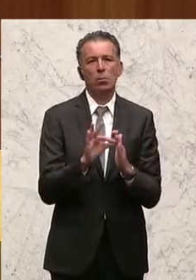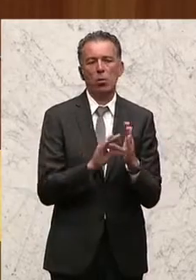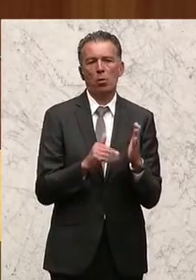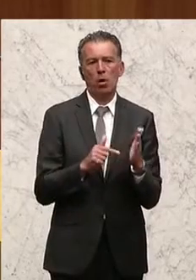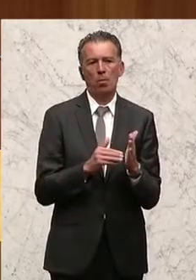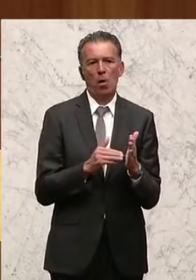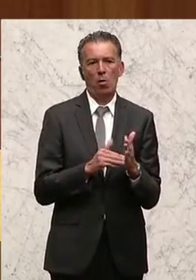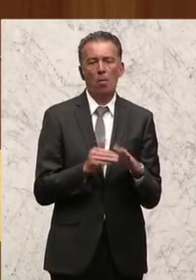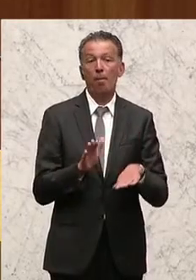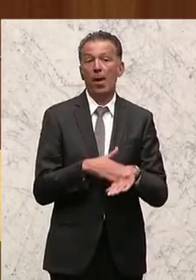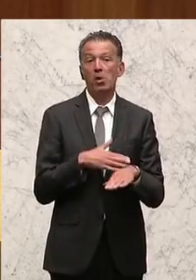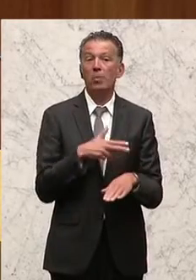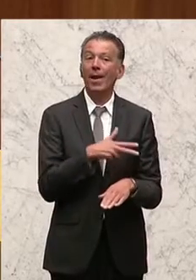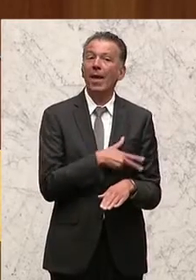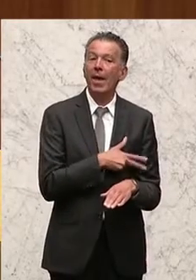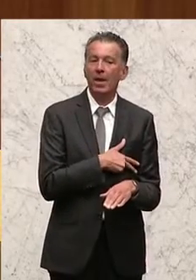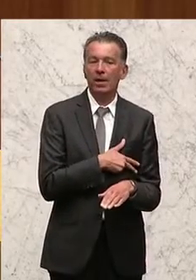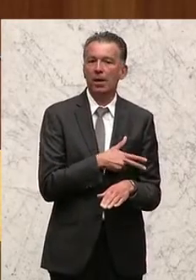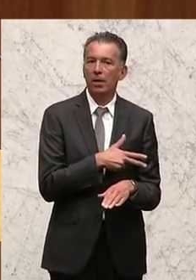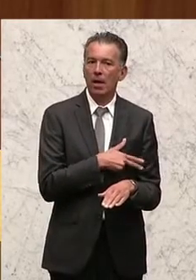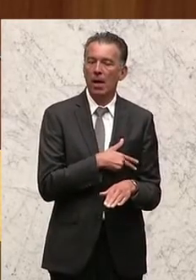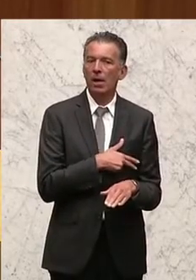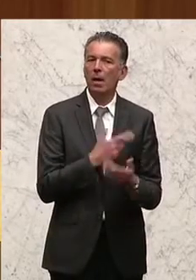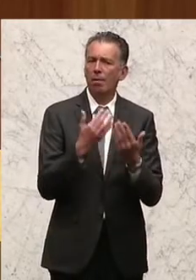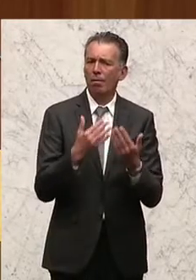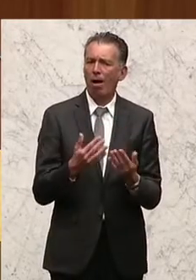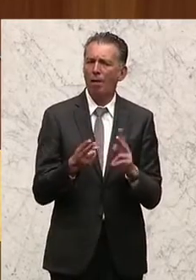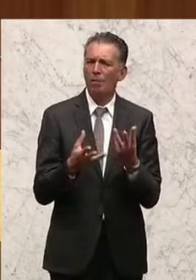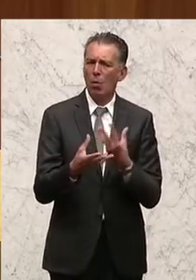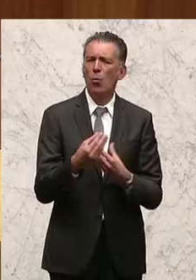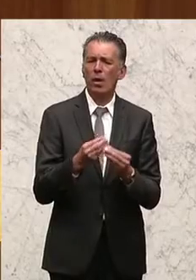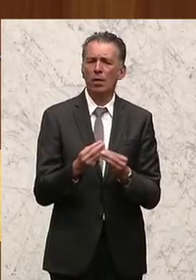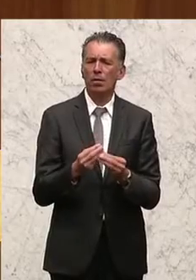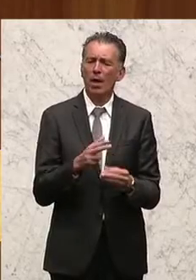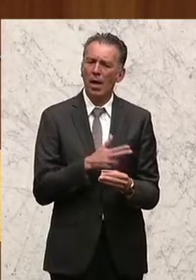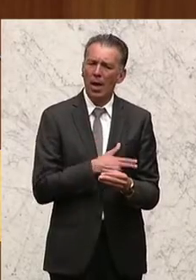Beispiel Ehrlichkeit. Ehrlichkeit im Umgang mit den Zahlen und Ehrlichkeit vor allem